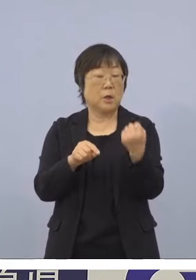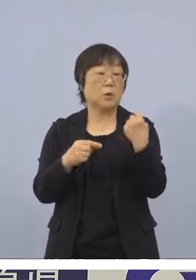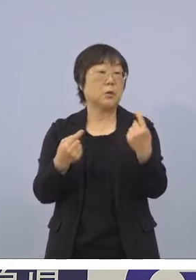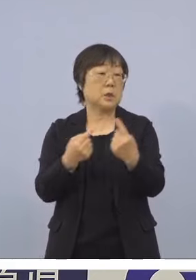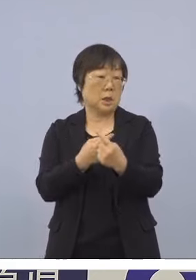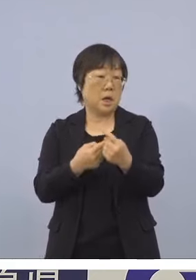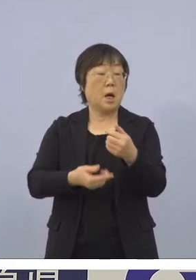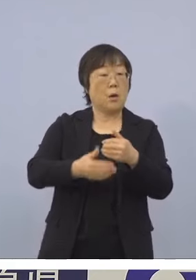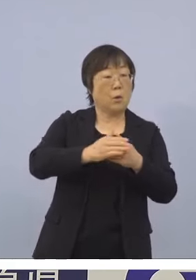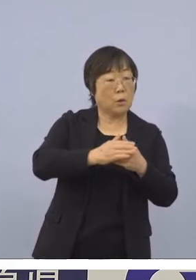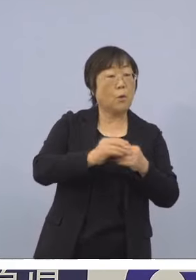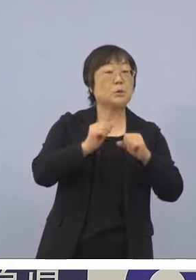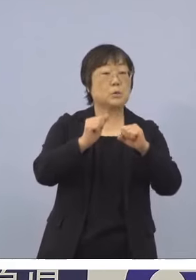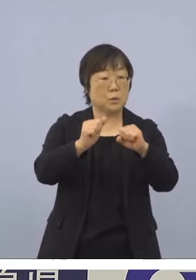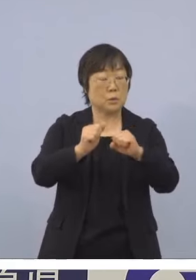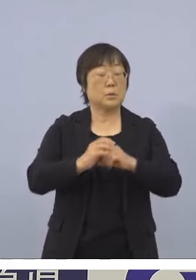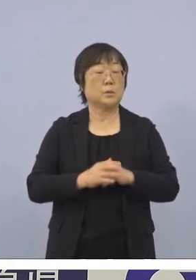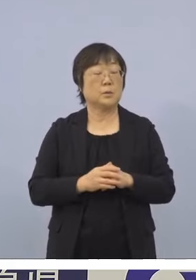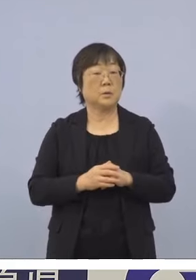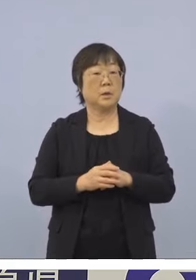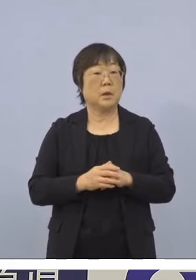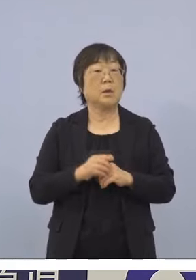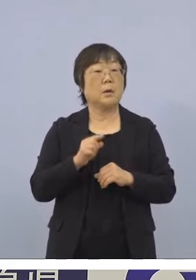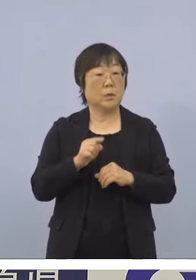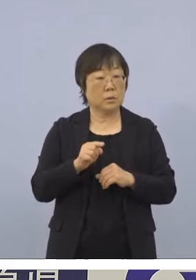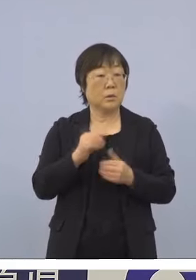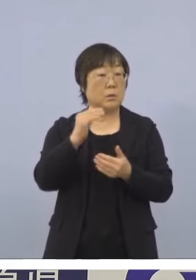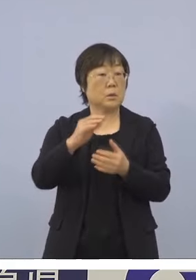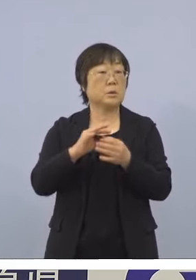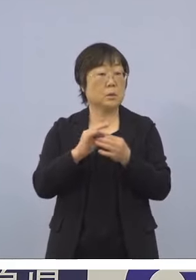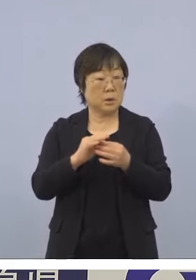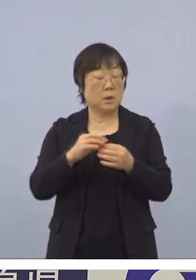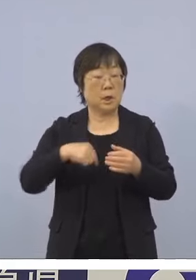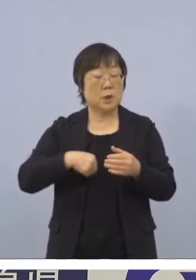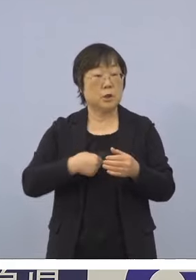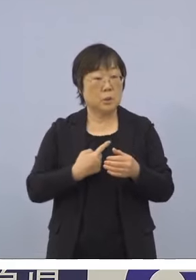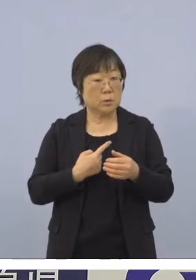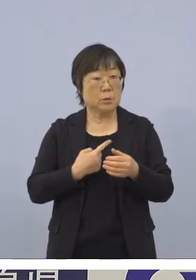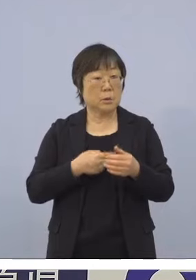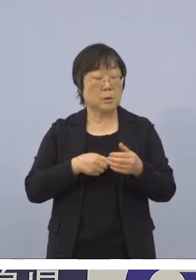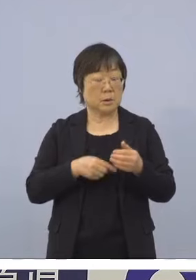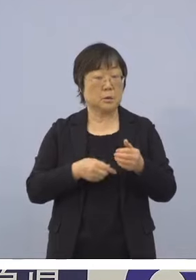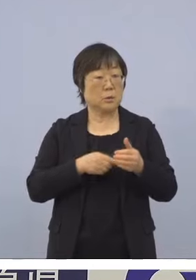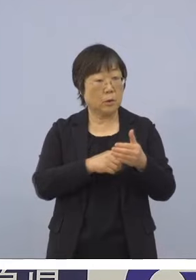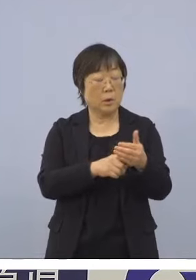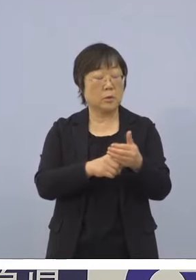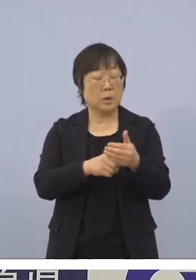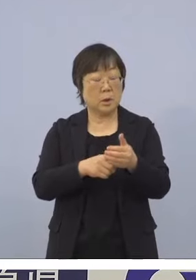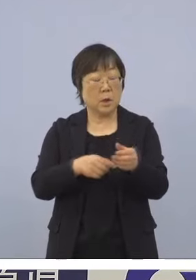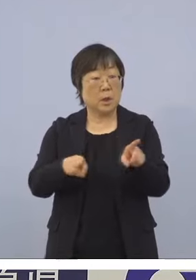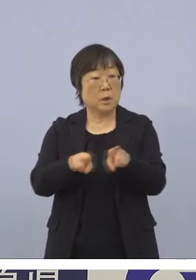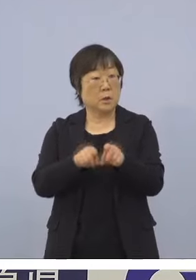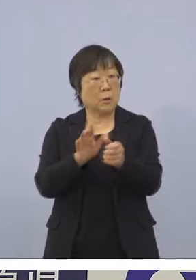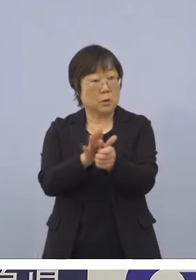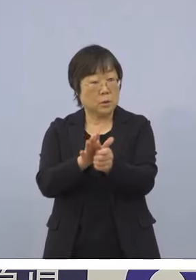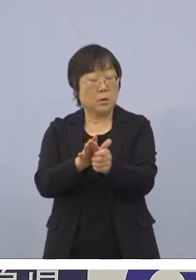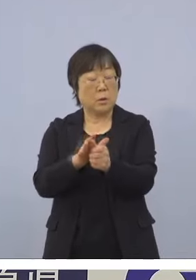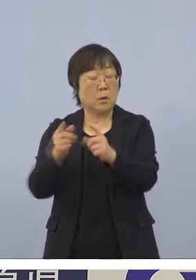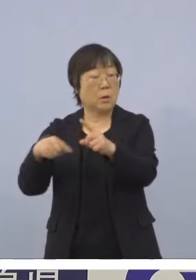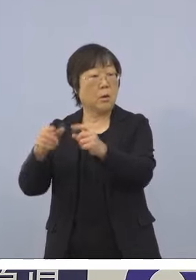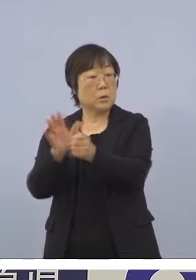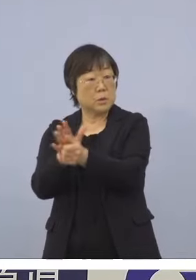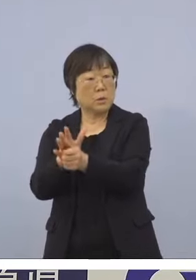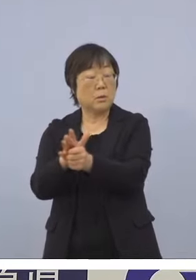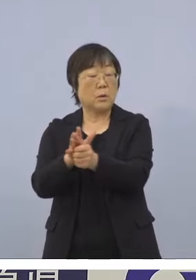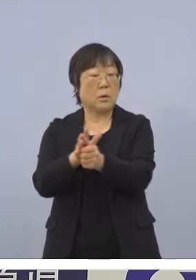く、補強していく、でこれはもう自助、共助、公助全ての段階で